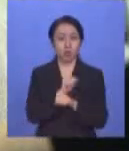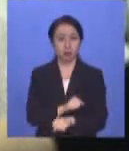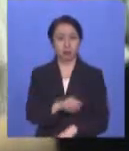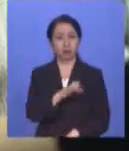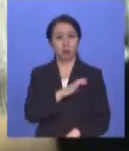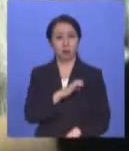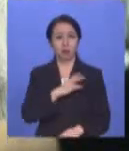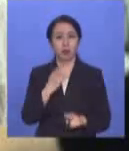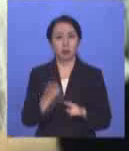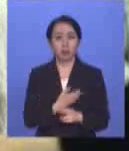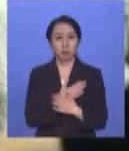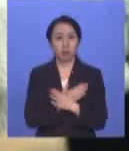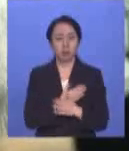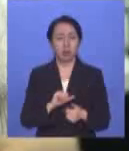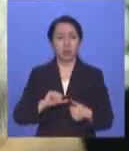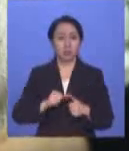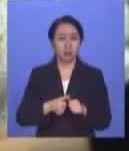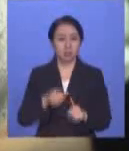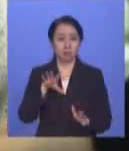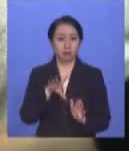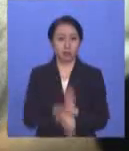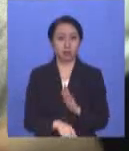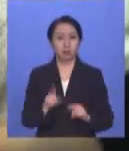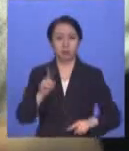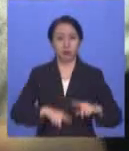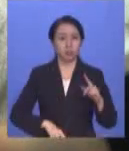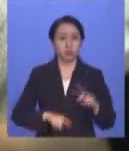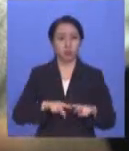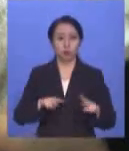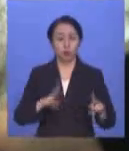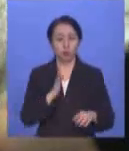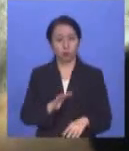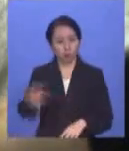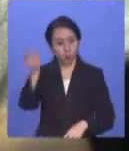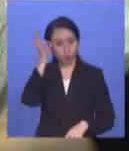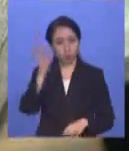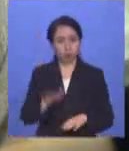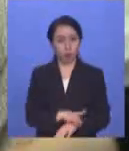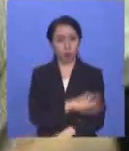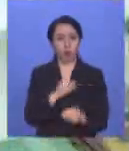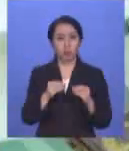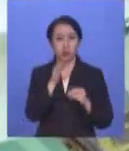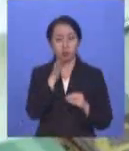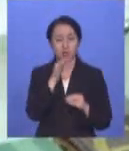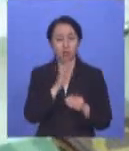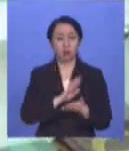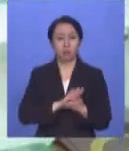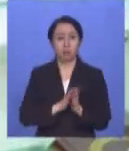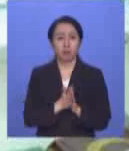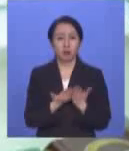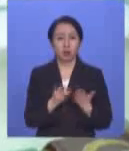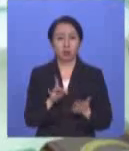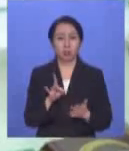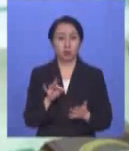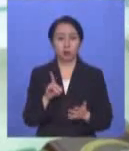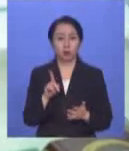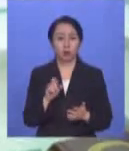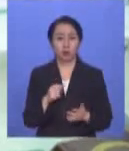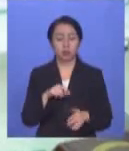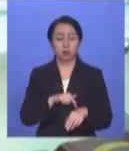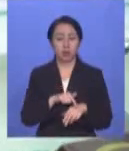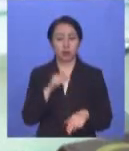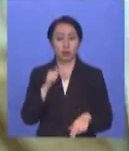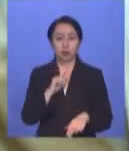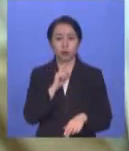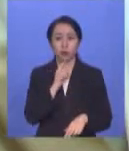богатое и бессмертное наследие. Его вклад в отечественную литературу будут помнить еще долгие десятилетия. Произведения Ильяса Жансугурова